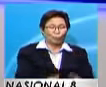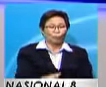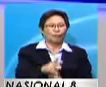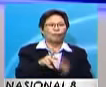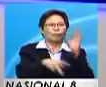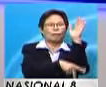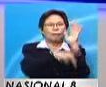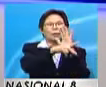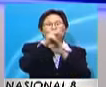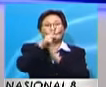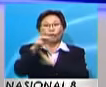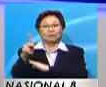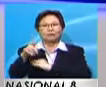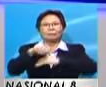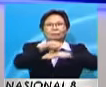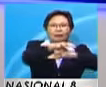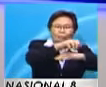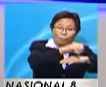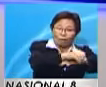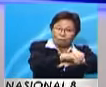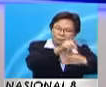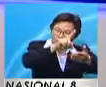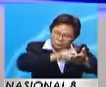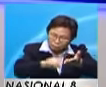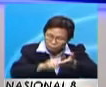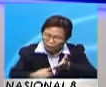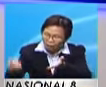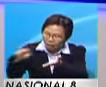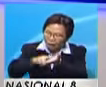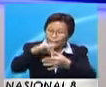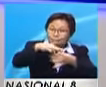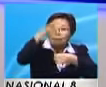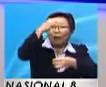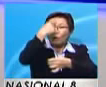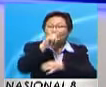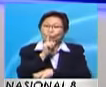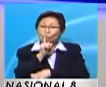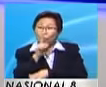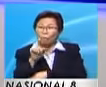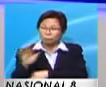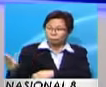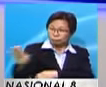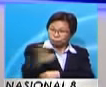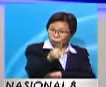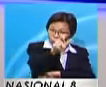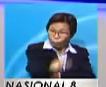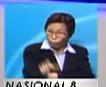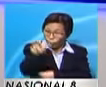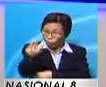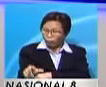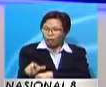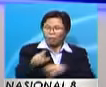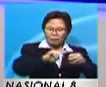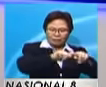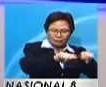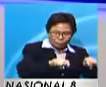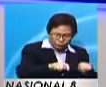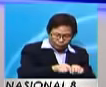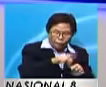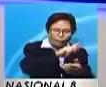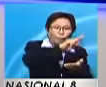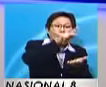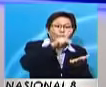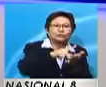kawasan paling mengklik angsa di nasihat membuat semakan daftar pemilih pagi memastikan mereka belajar pada kulit locality pusat